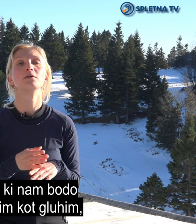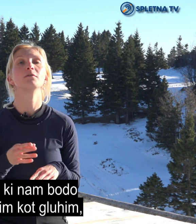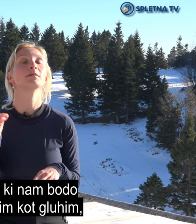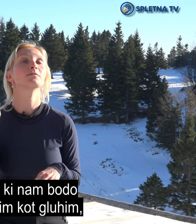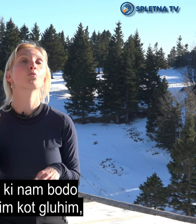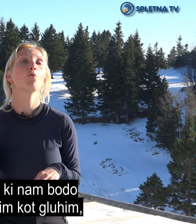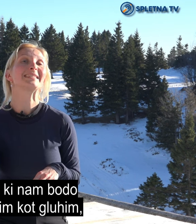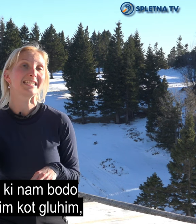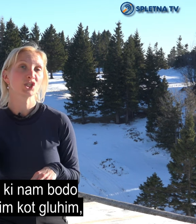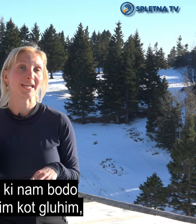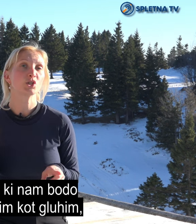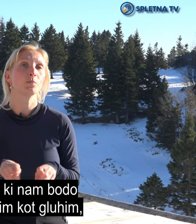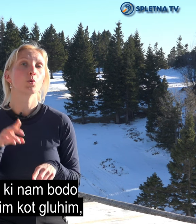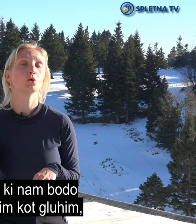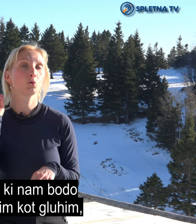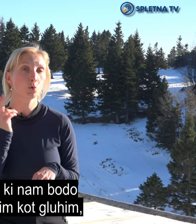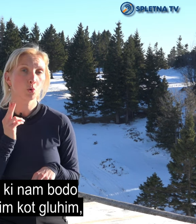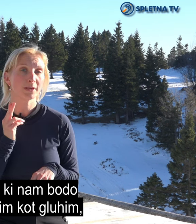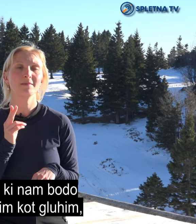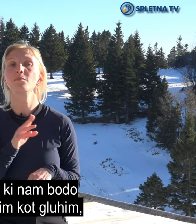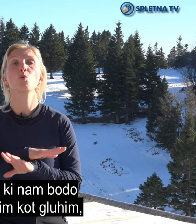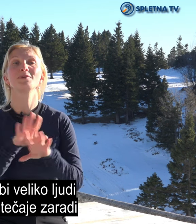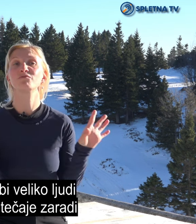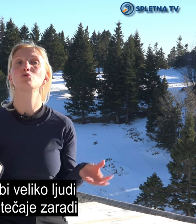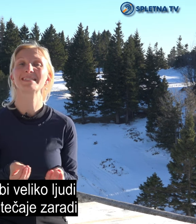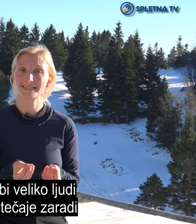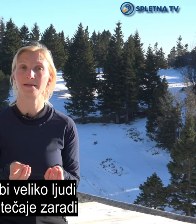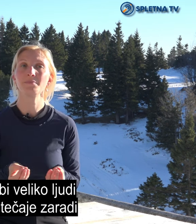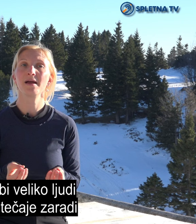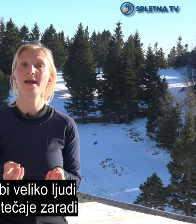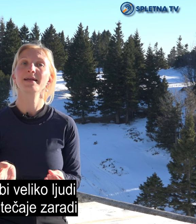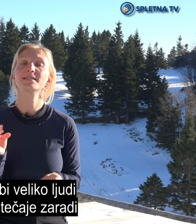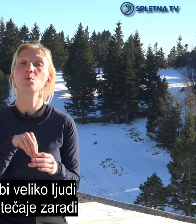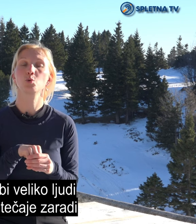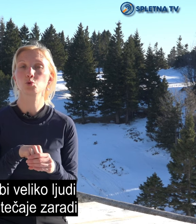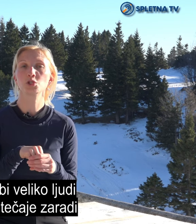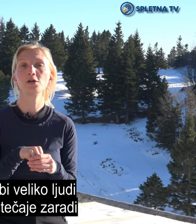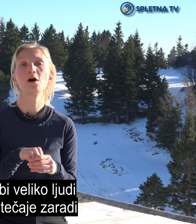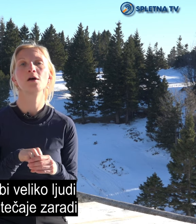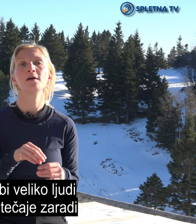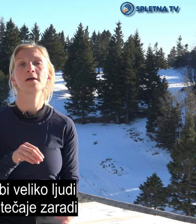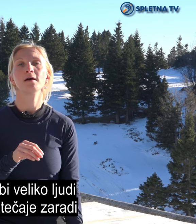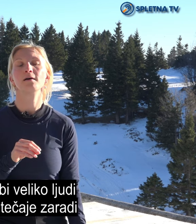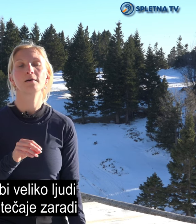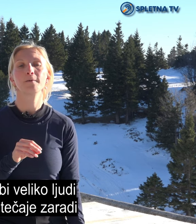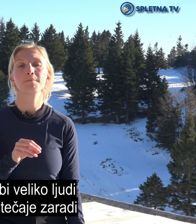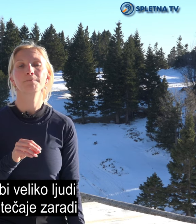pomagajo tako slišečim kot gluhim, v bistvu vsem, ki se vključijo.